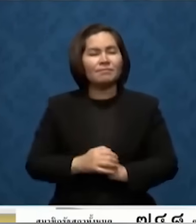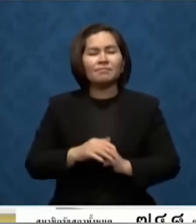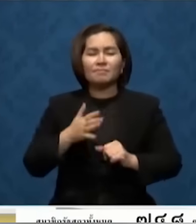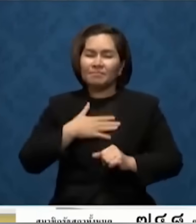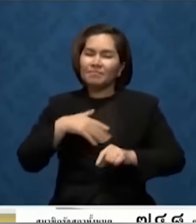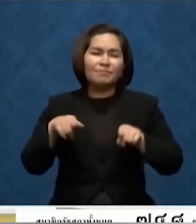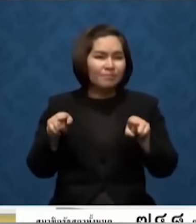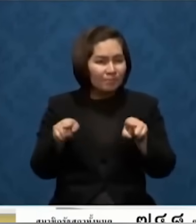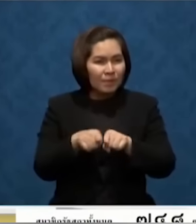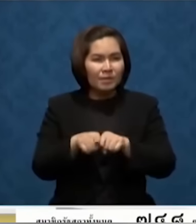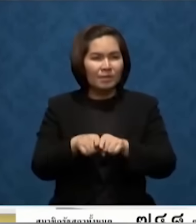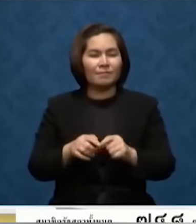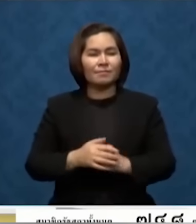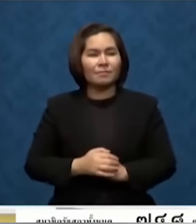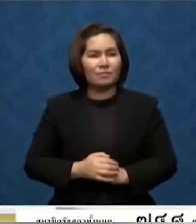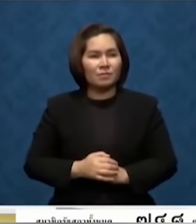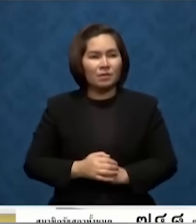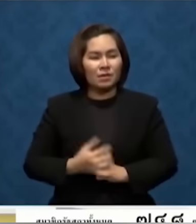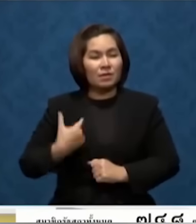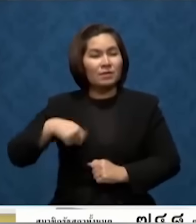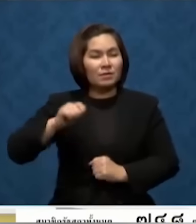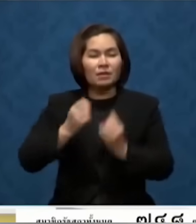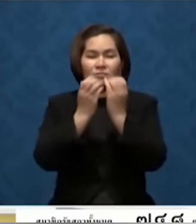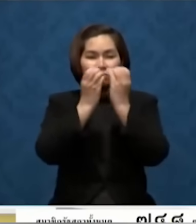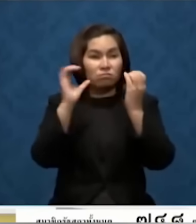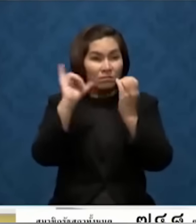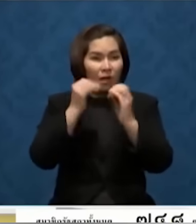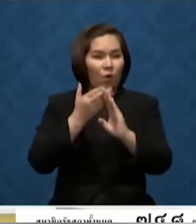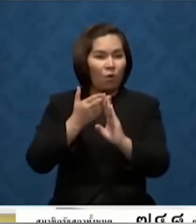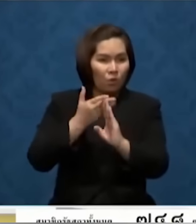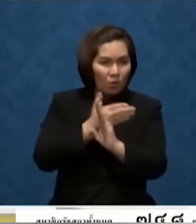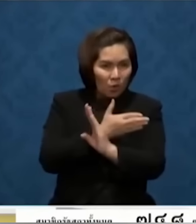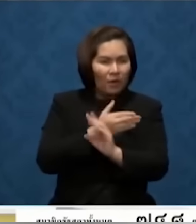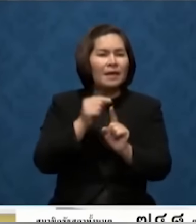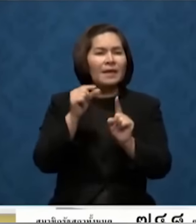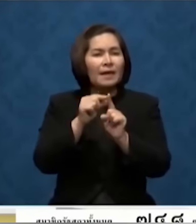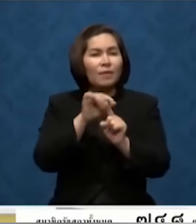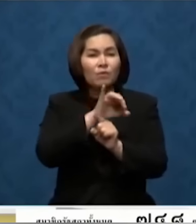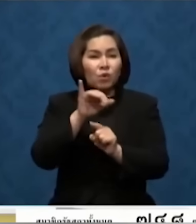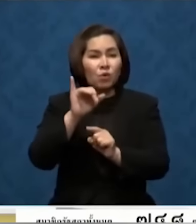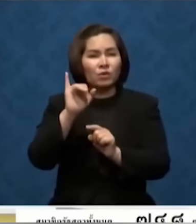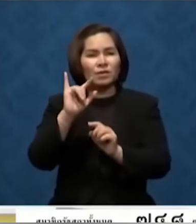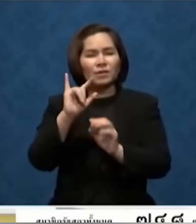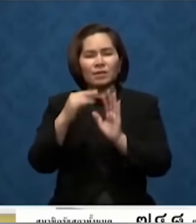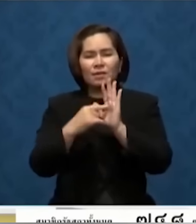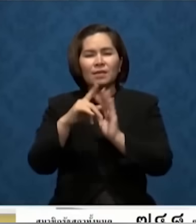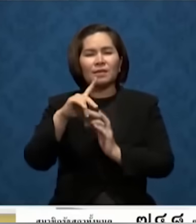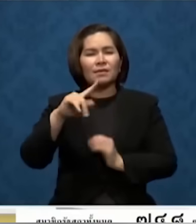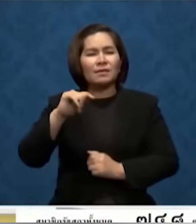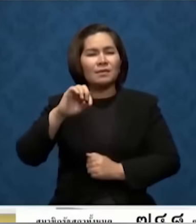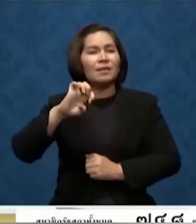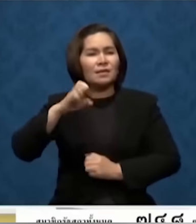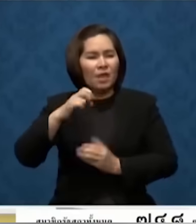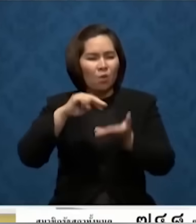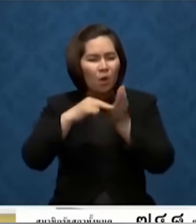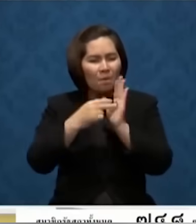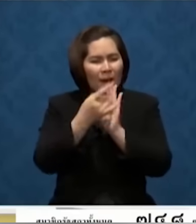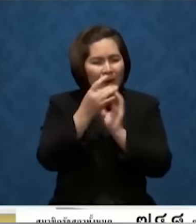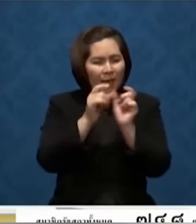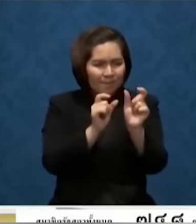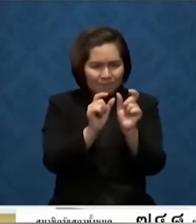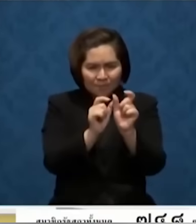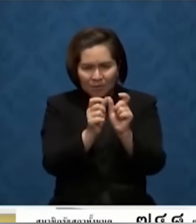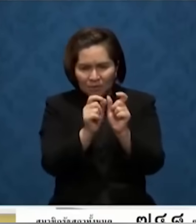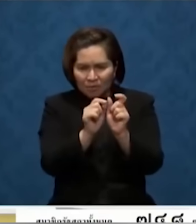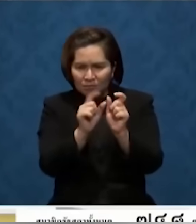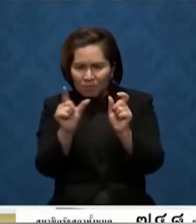กันครับท่านประธานก่อนที่จะไปถึงศาลรัฐธรรมนูญว่าคำว่ายัตตินี้เนี่ยแปลว่าอะไรผมก็ไปดูพจนานุกรมฉบับ